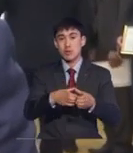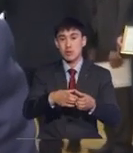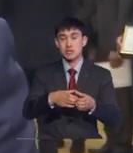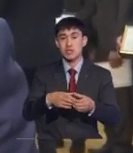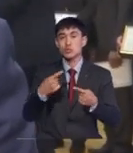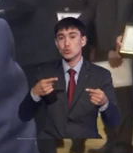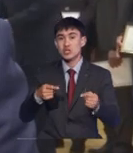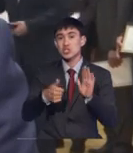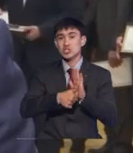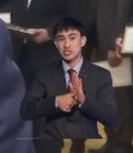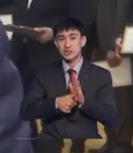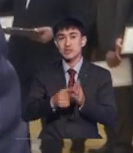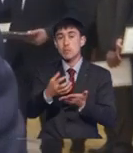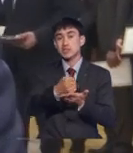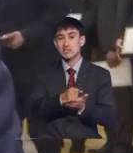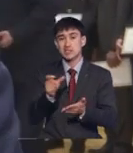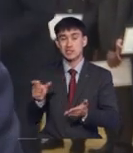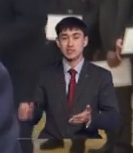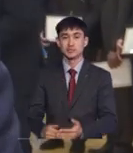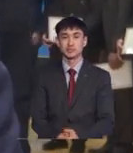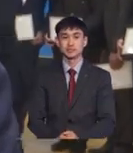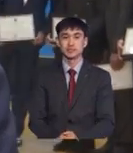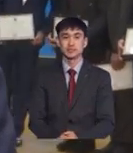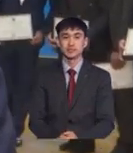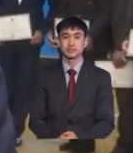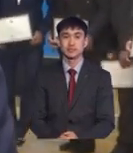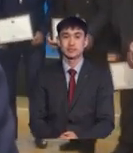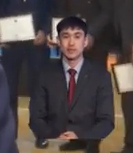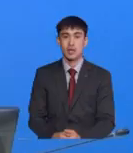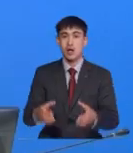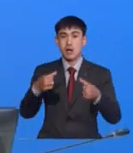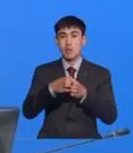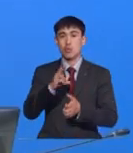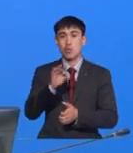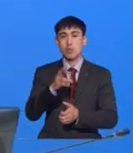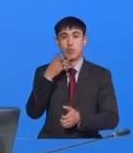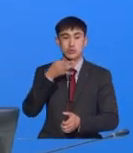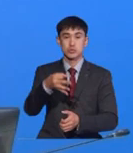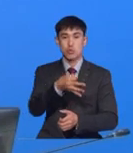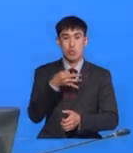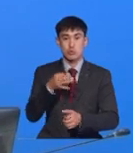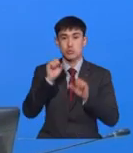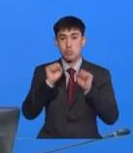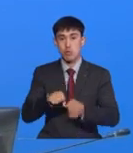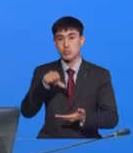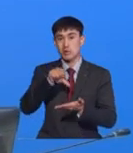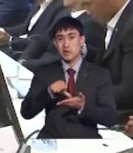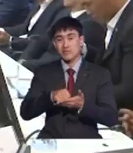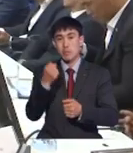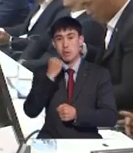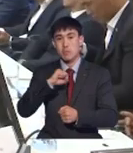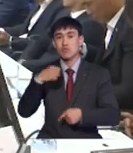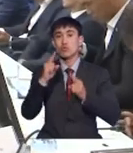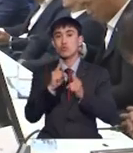то остальные 6 – запасные игроки. Теперь команда кокпаристов Алматинской области может претендовать на победу